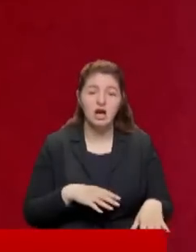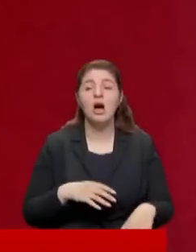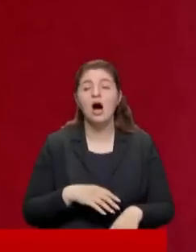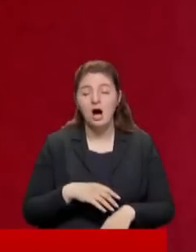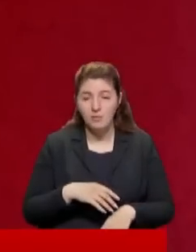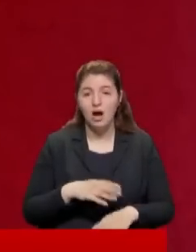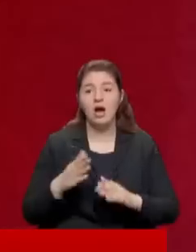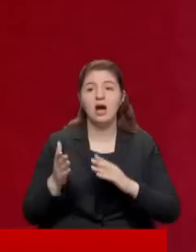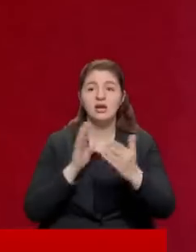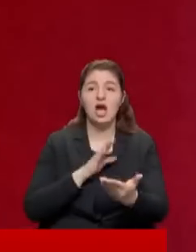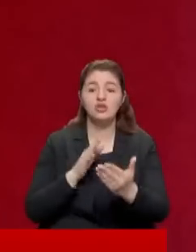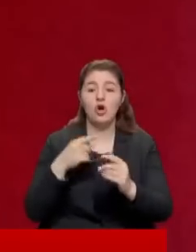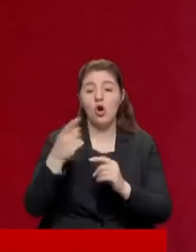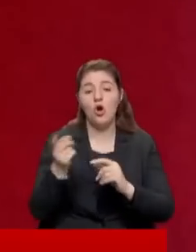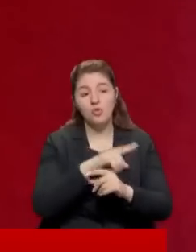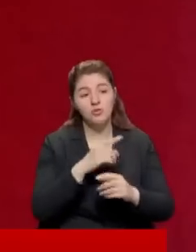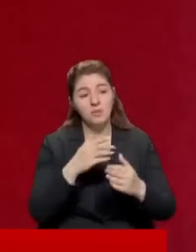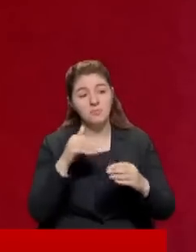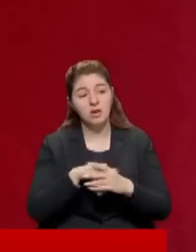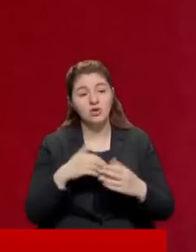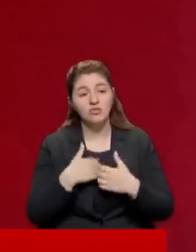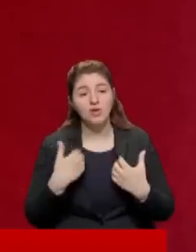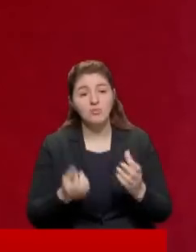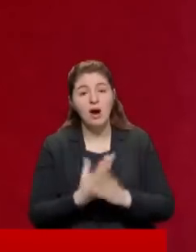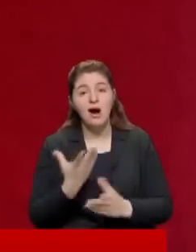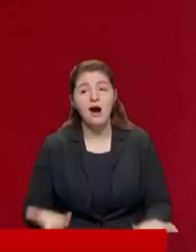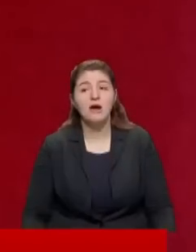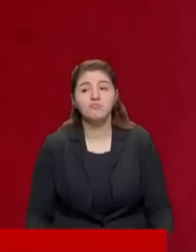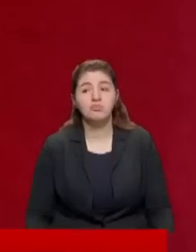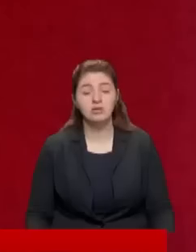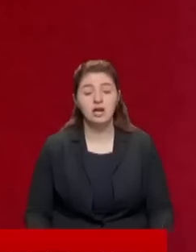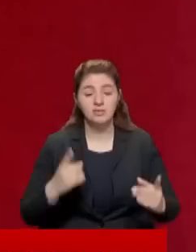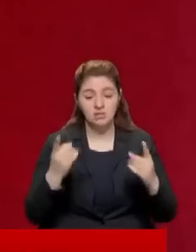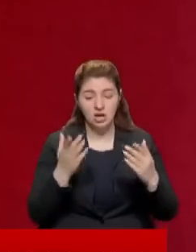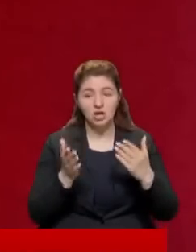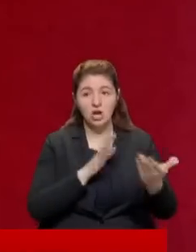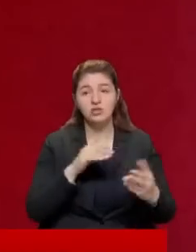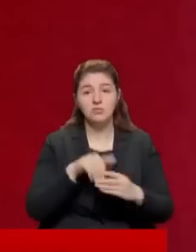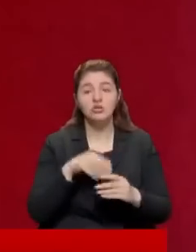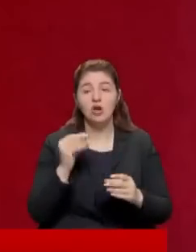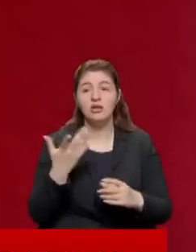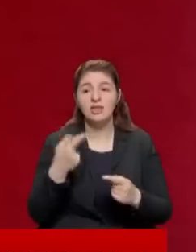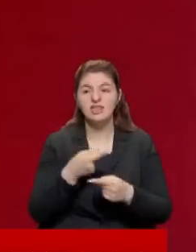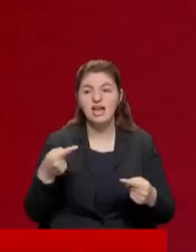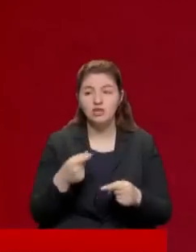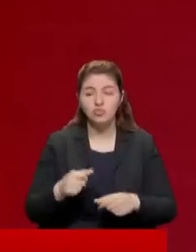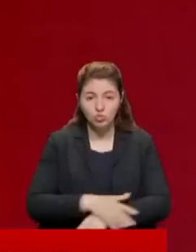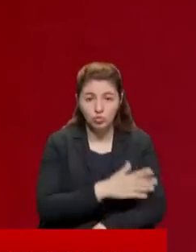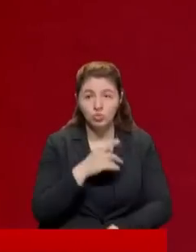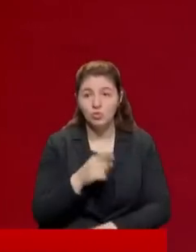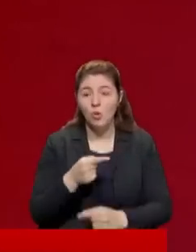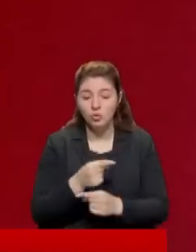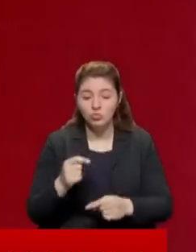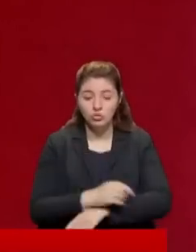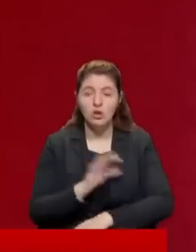Ama karşı öbür partiye olan güvenim de henüz oluşmamış. Yani bir karşı partiye olan negatif duygum,